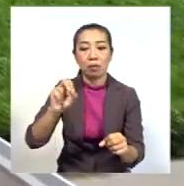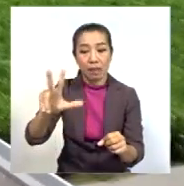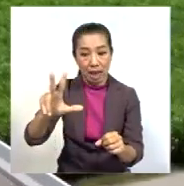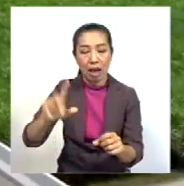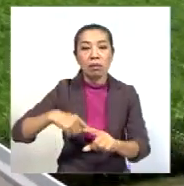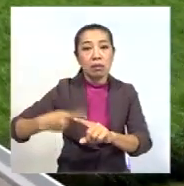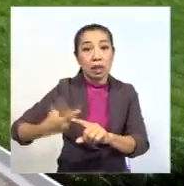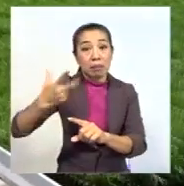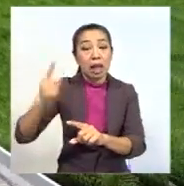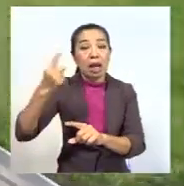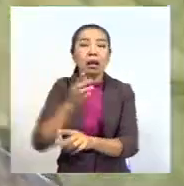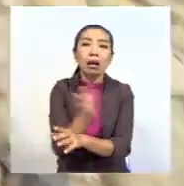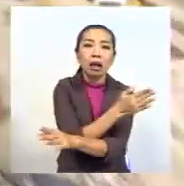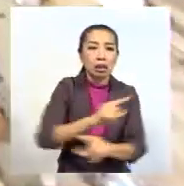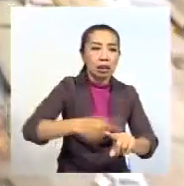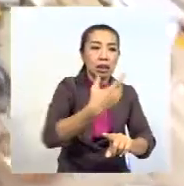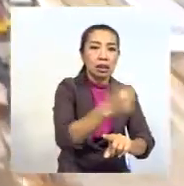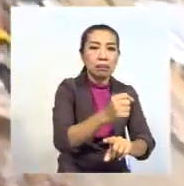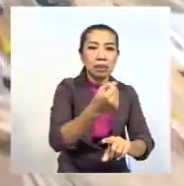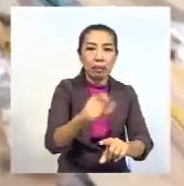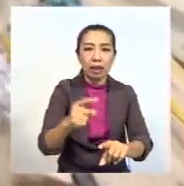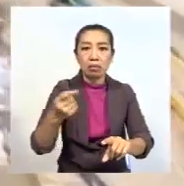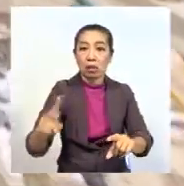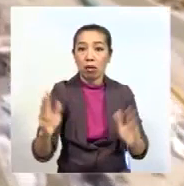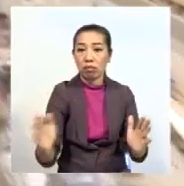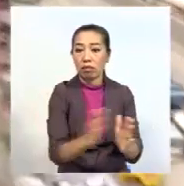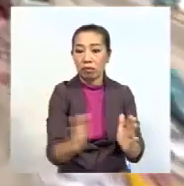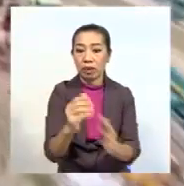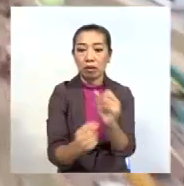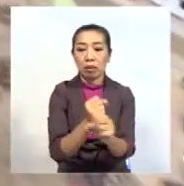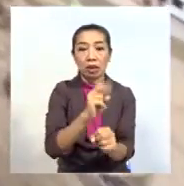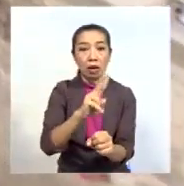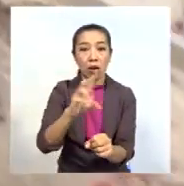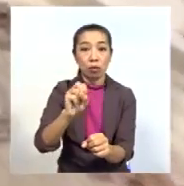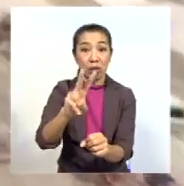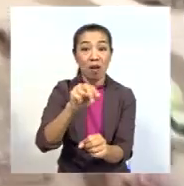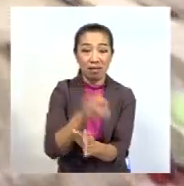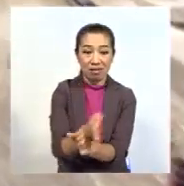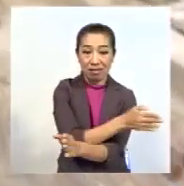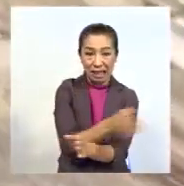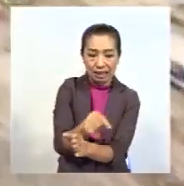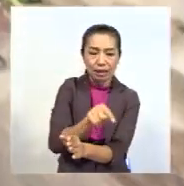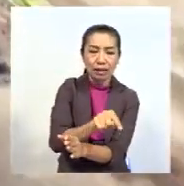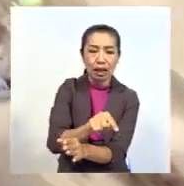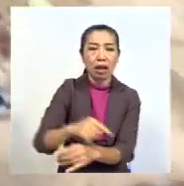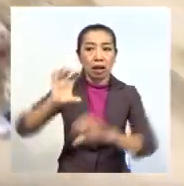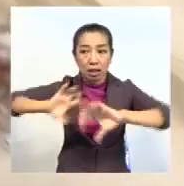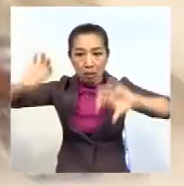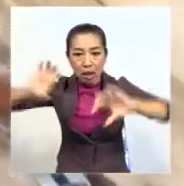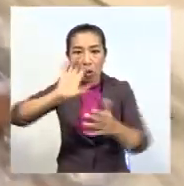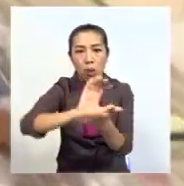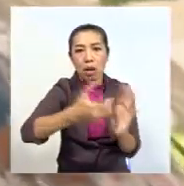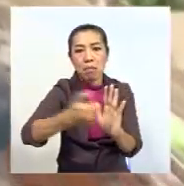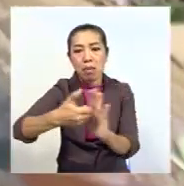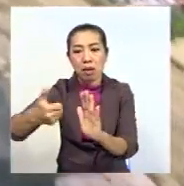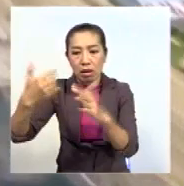ก็คือช่วงของเดือนตุลาคมถึงเดือนธันวาคมปี2562เนี่ย ภาครัฐของเรามีการเบิกจ่ายงบประมาณ